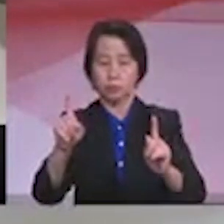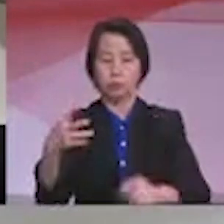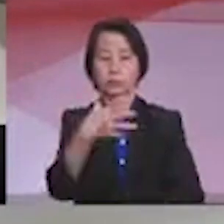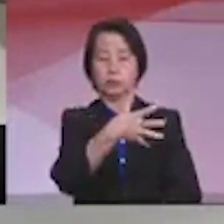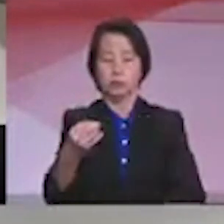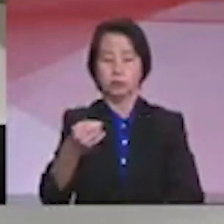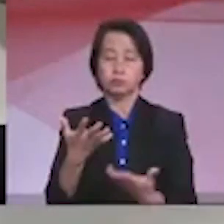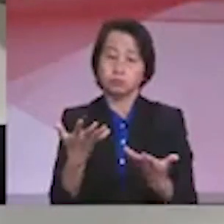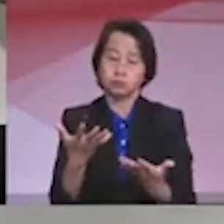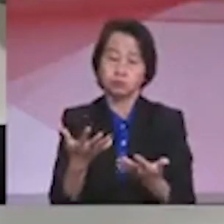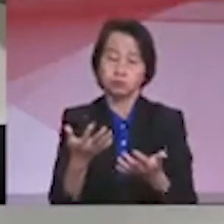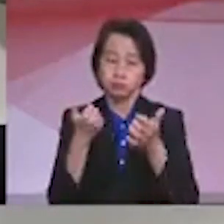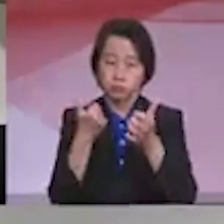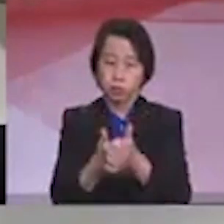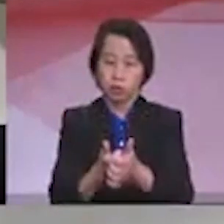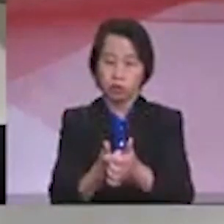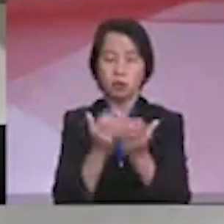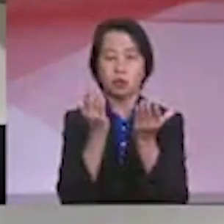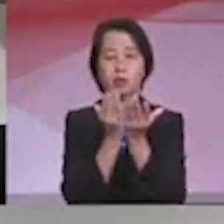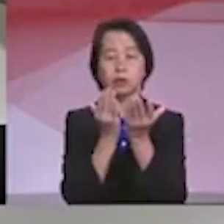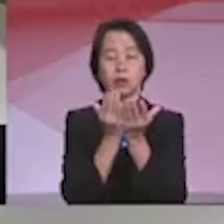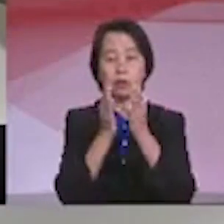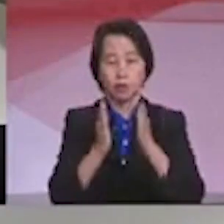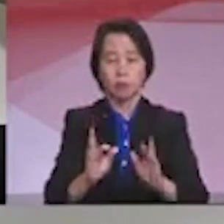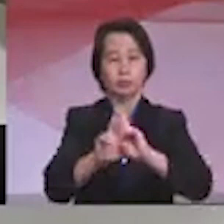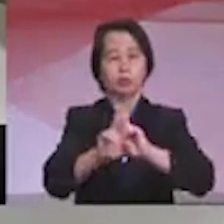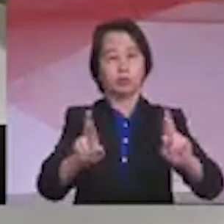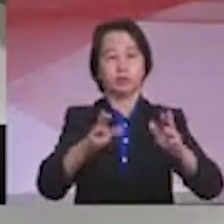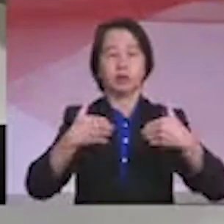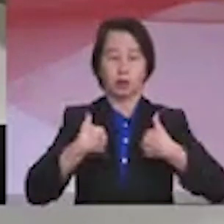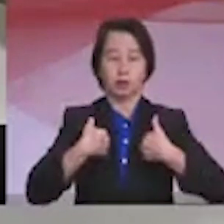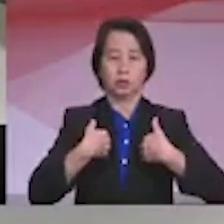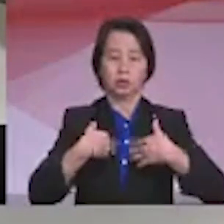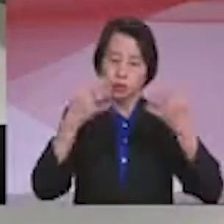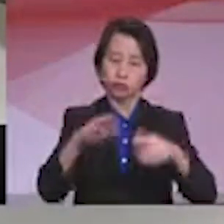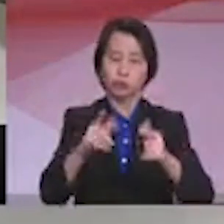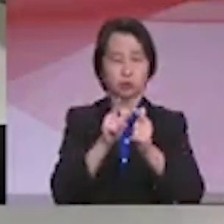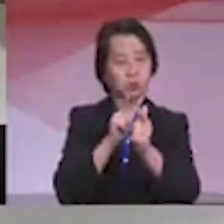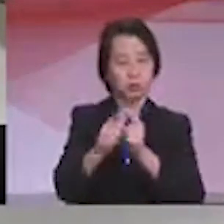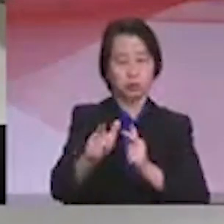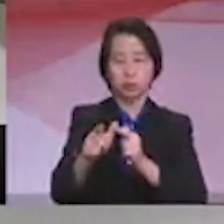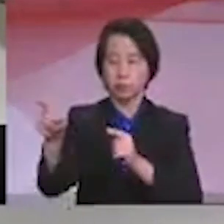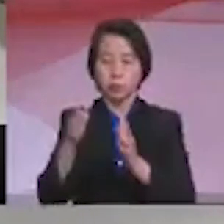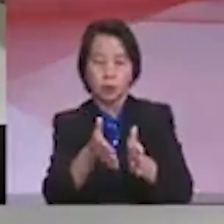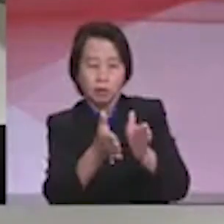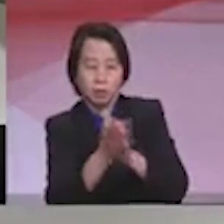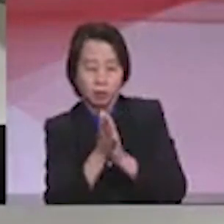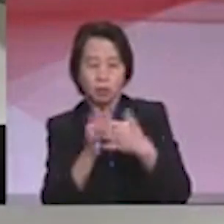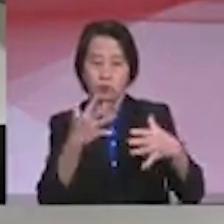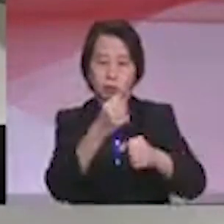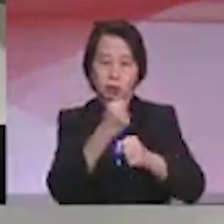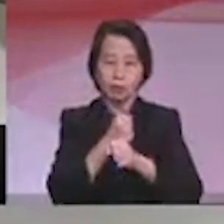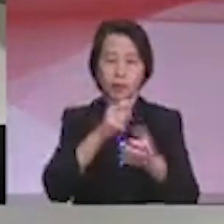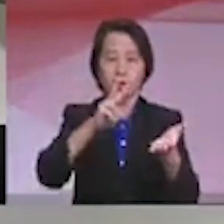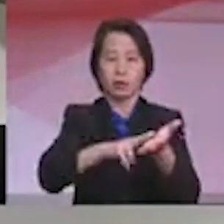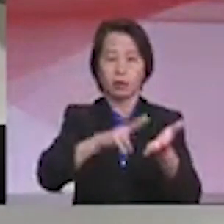Dan ianya tertakluk hanya kepada pelajar yang sedia ada, yang telah diluluskan permohonan dan telah mendapat